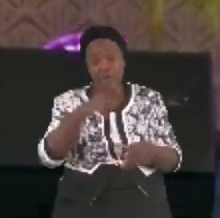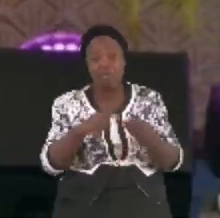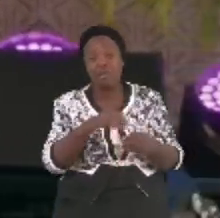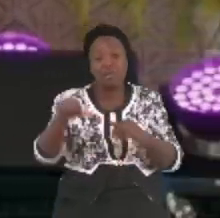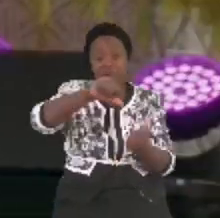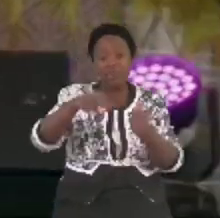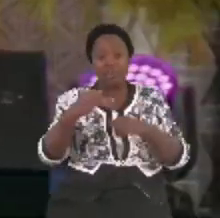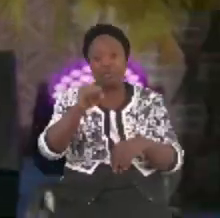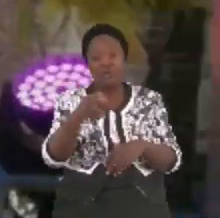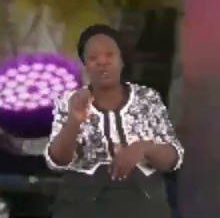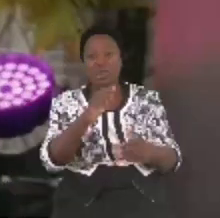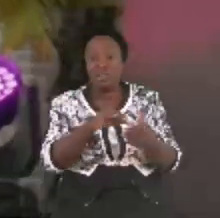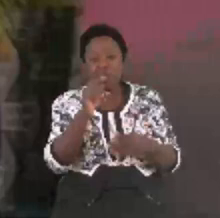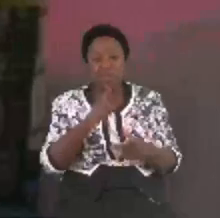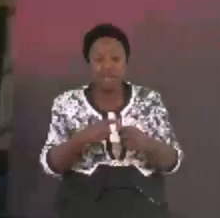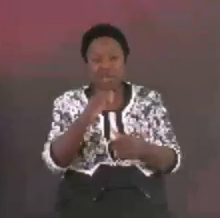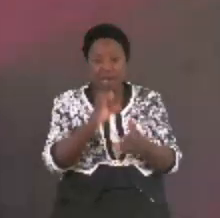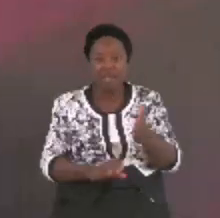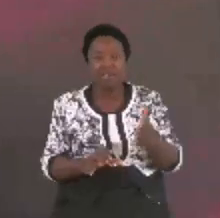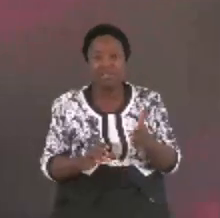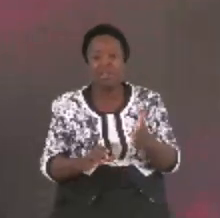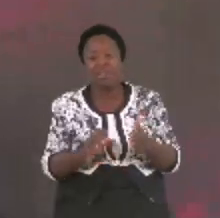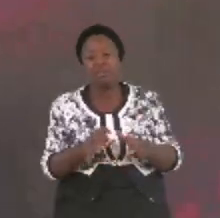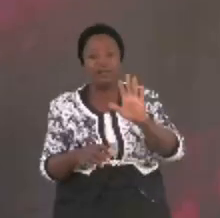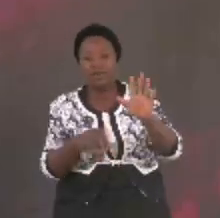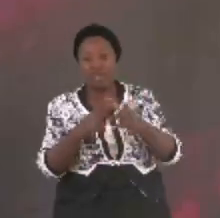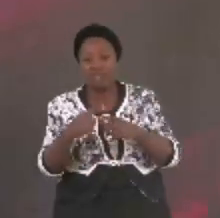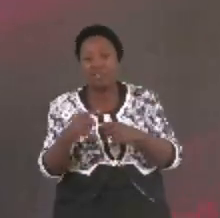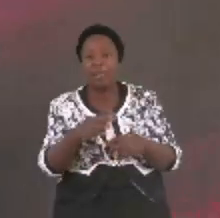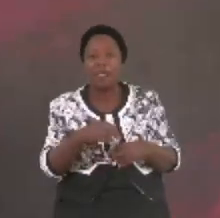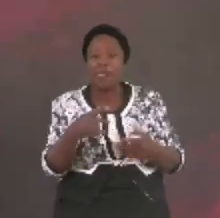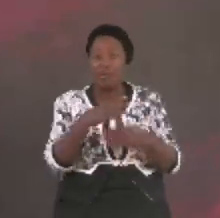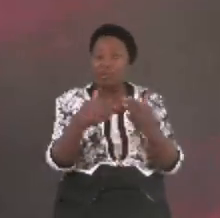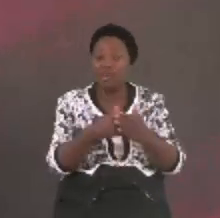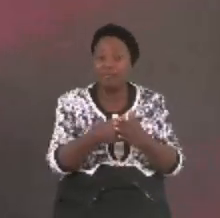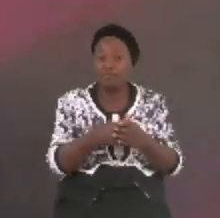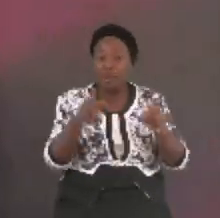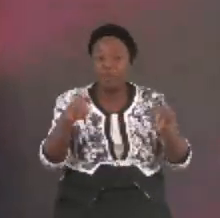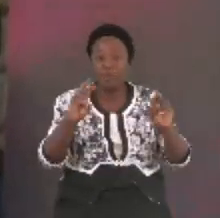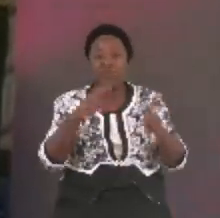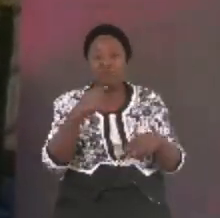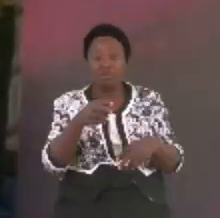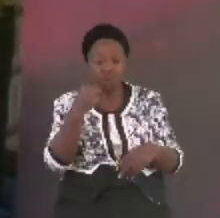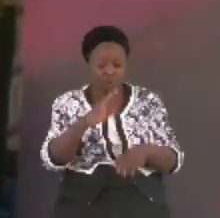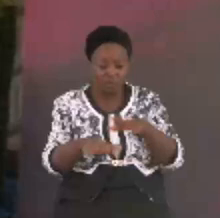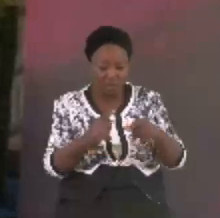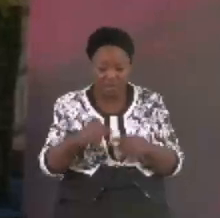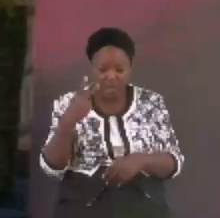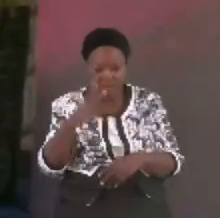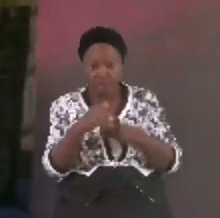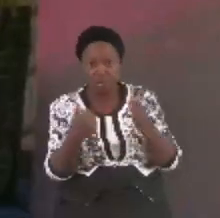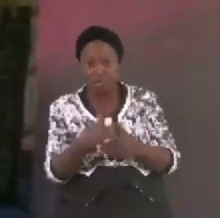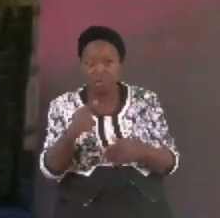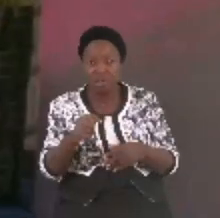chapitre 5, Pierre marchait dans la rue, son homme touchait les gens, ceux qui étaient malades, et il dit, ah, je